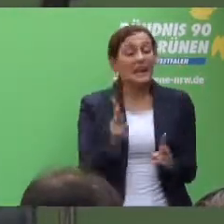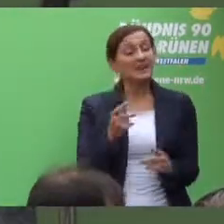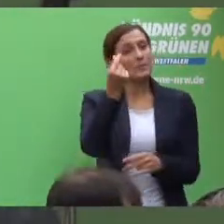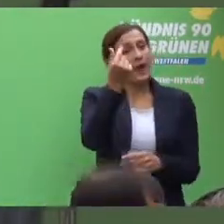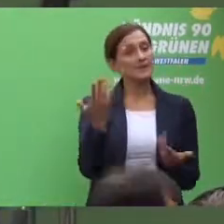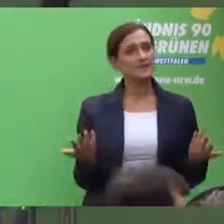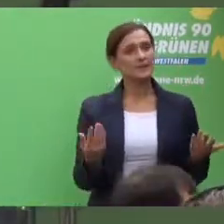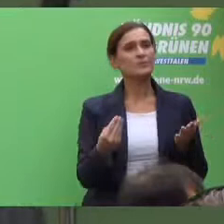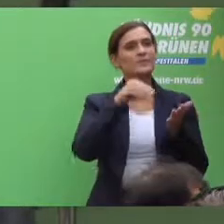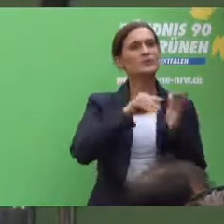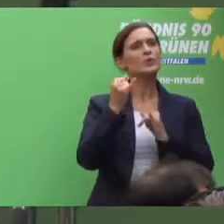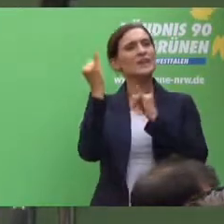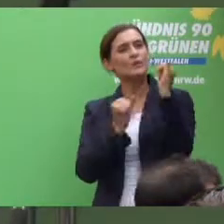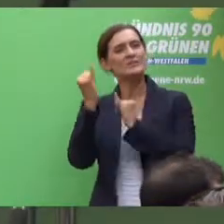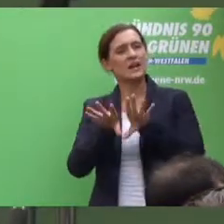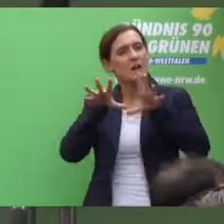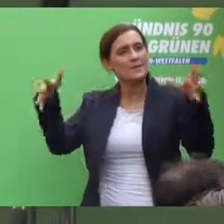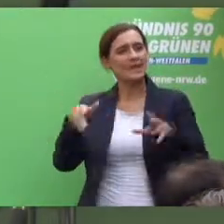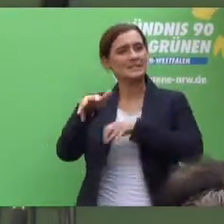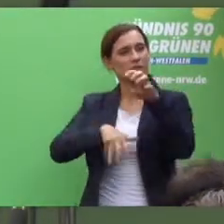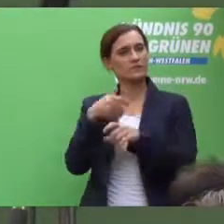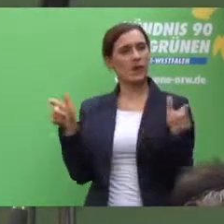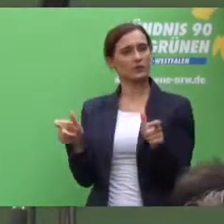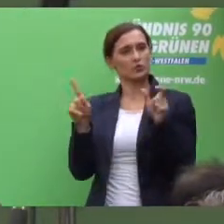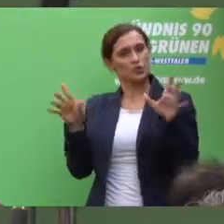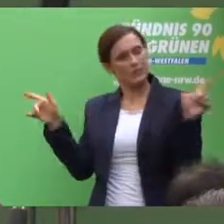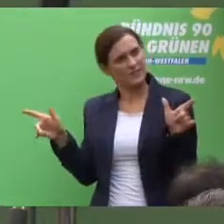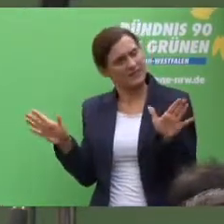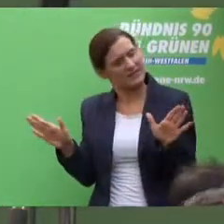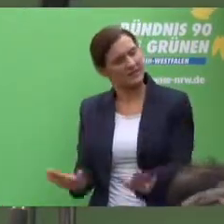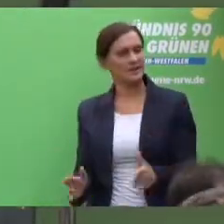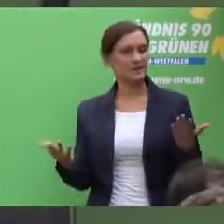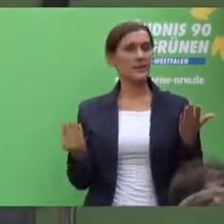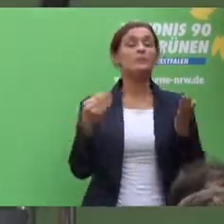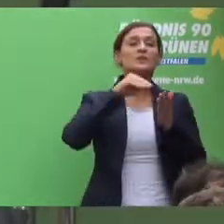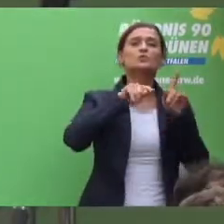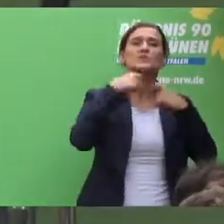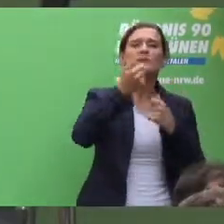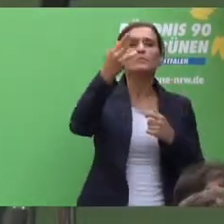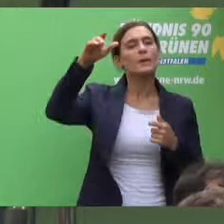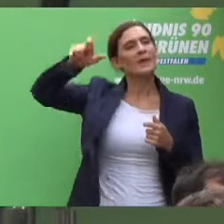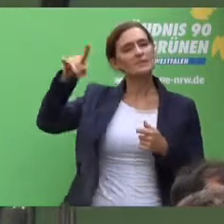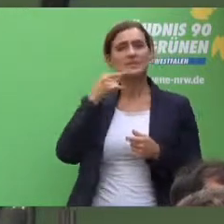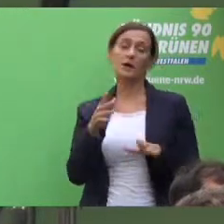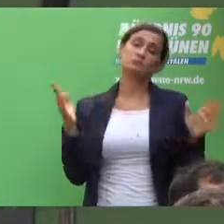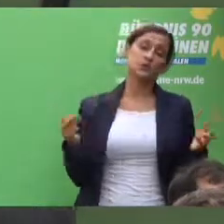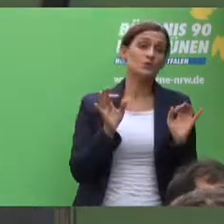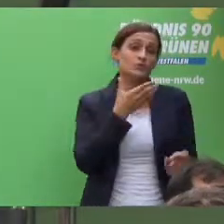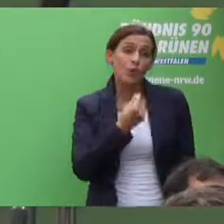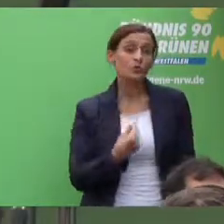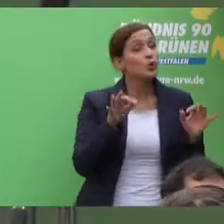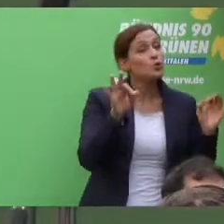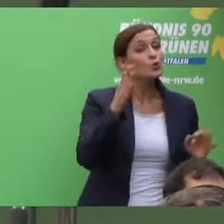die industrielle Massentierhaltung zurückgedrängt wird. Und dann gibt es immer wieder Menschen, die sagen, das ist ja schön und gut, liebe Grüne,